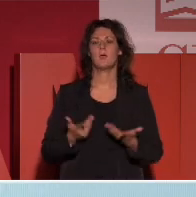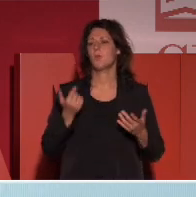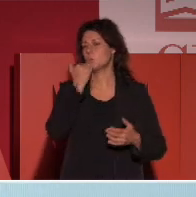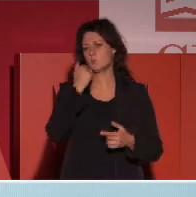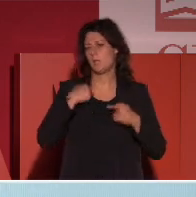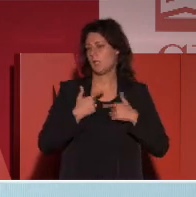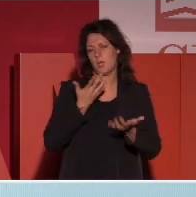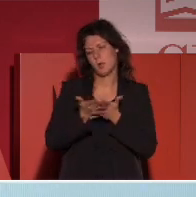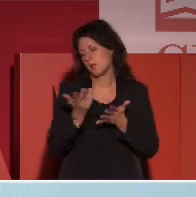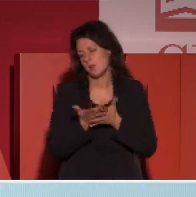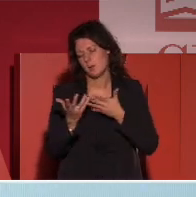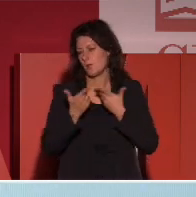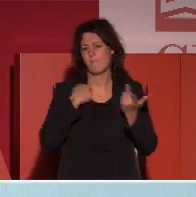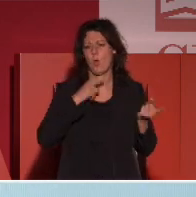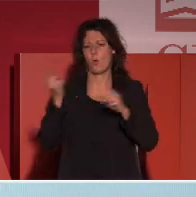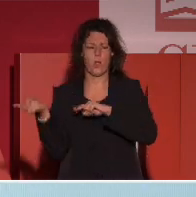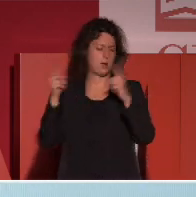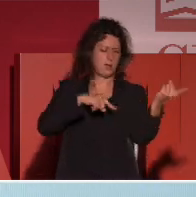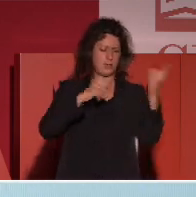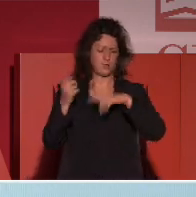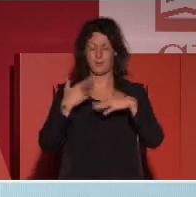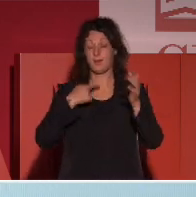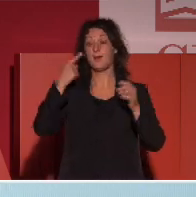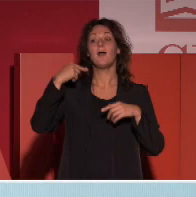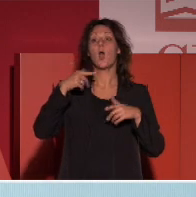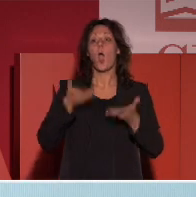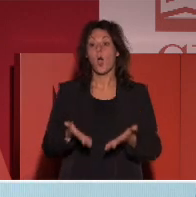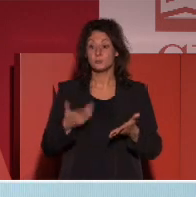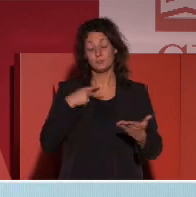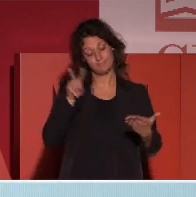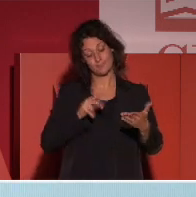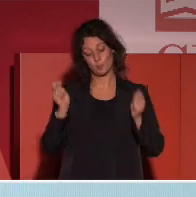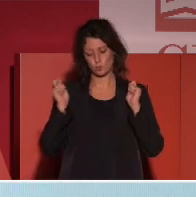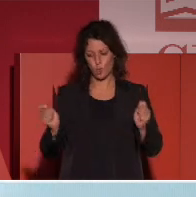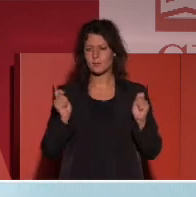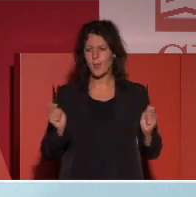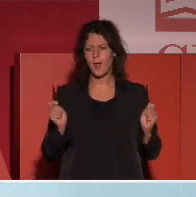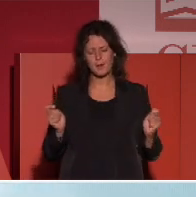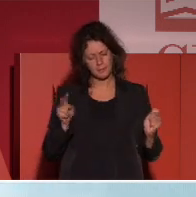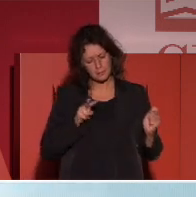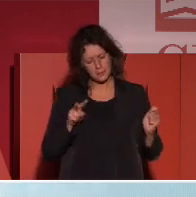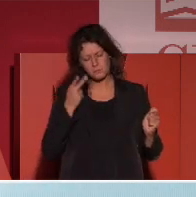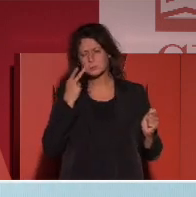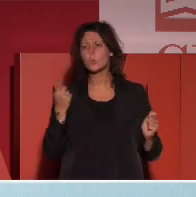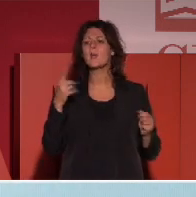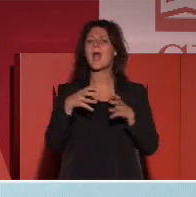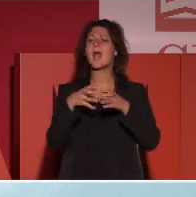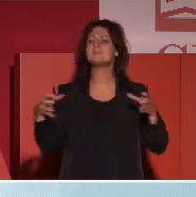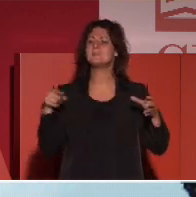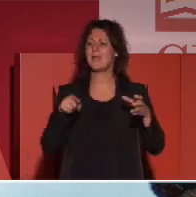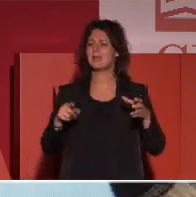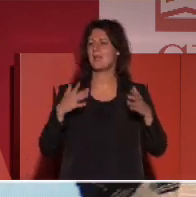mi ha colpito una notizia che ho letto una rassegna stampa di una azienda che fa vendite online che produce abiti